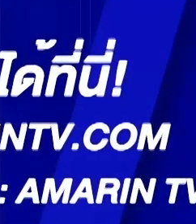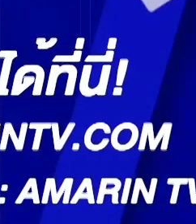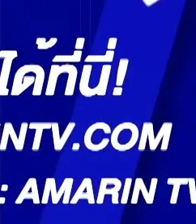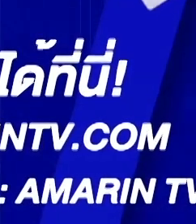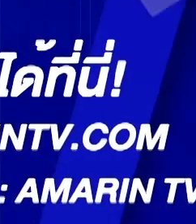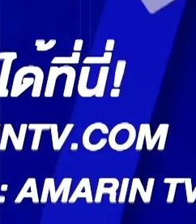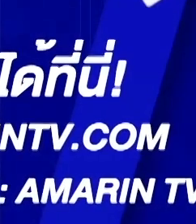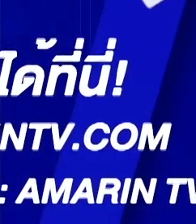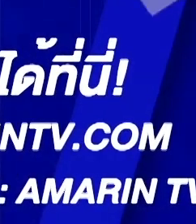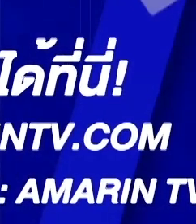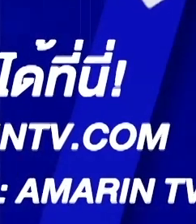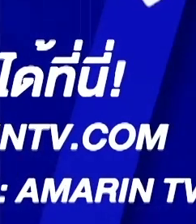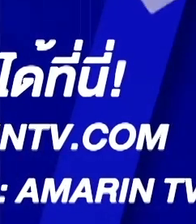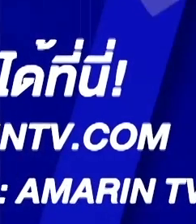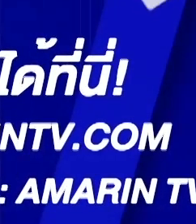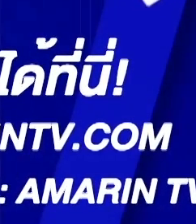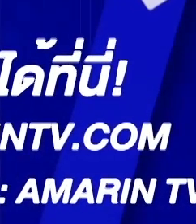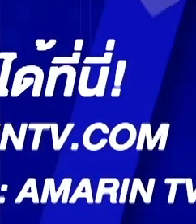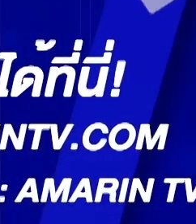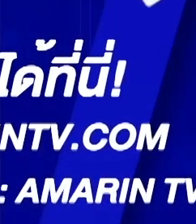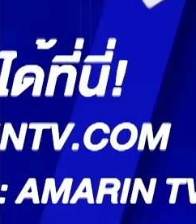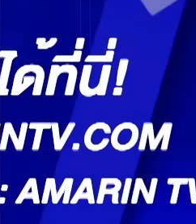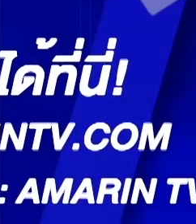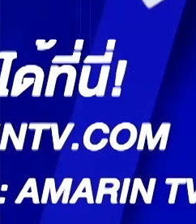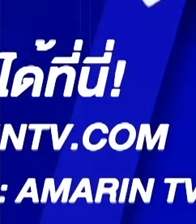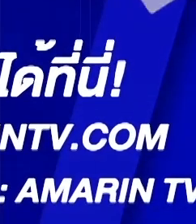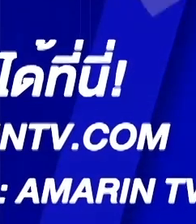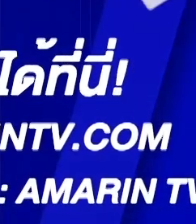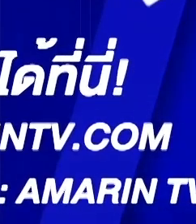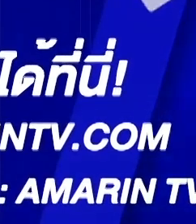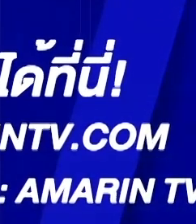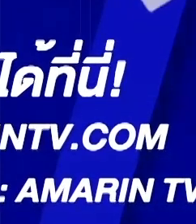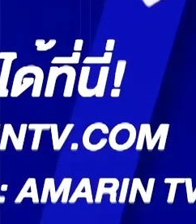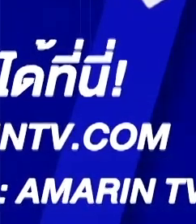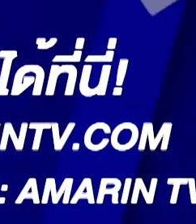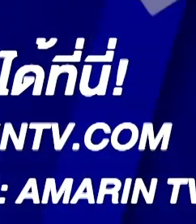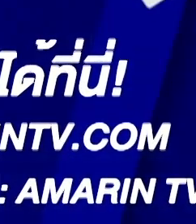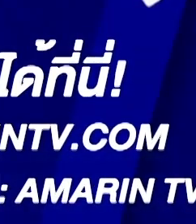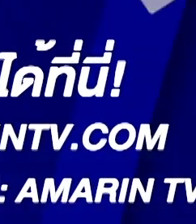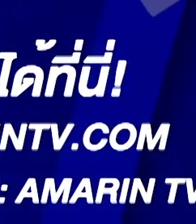จ้งเตือนกันนะคะเราไม่อยากคุณพลาดข่าวสารและรายการดีๆกดตรงนี้ได้เลยค่ะ